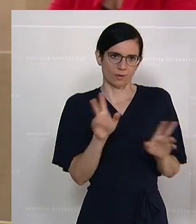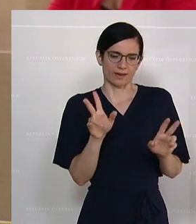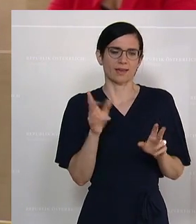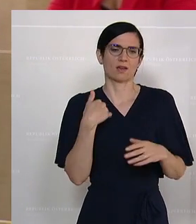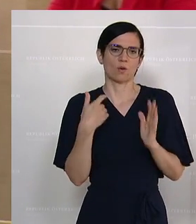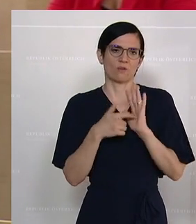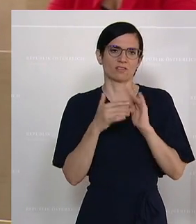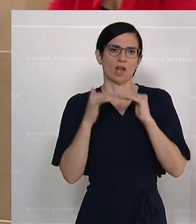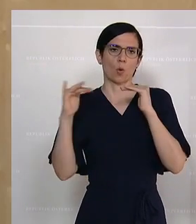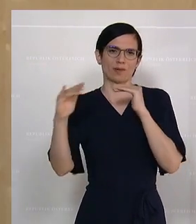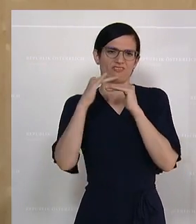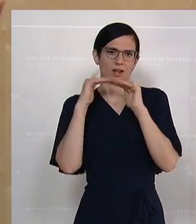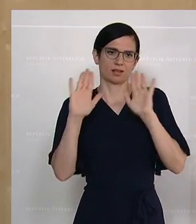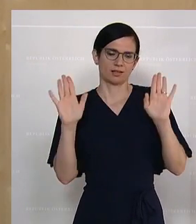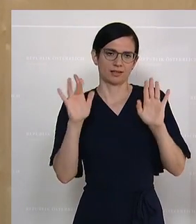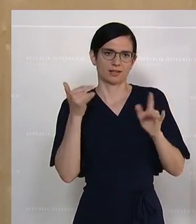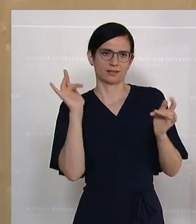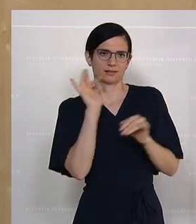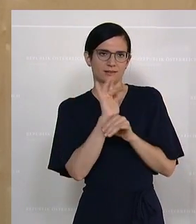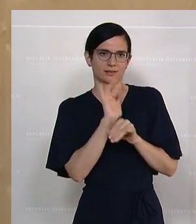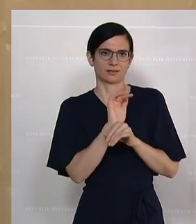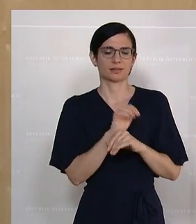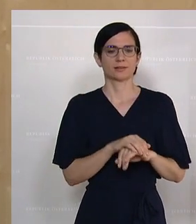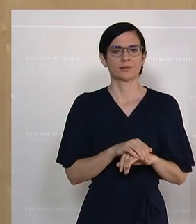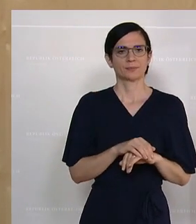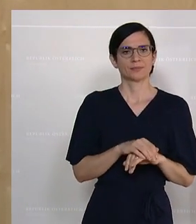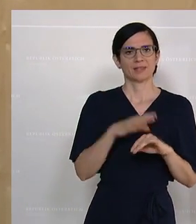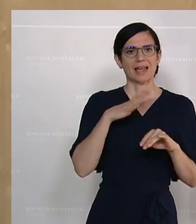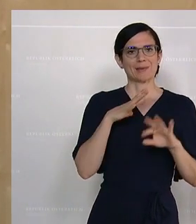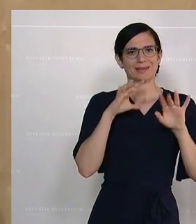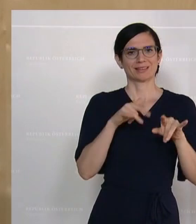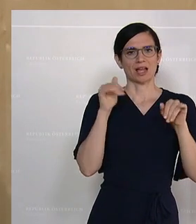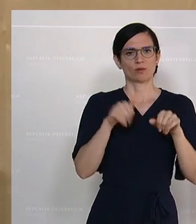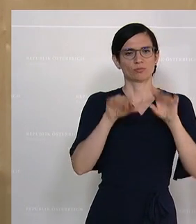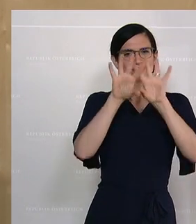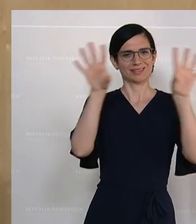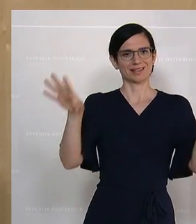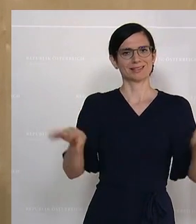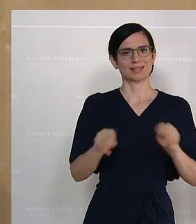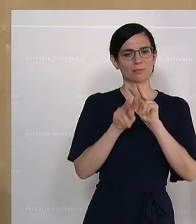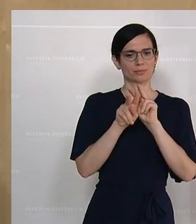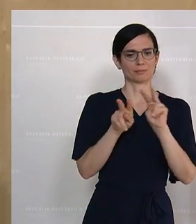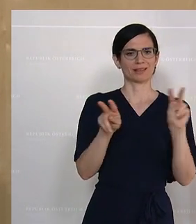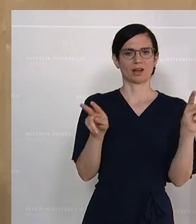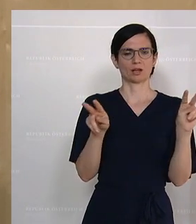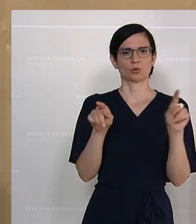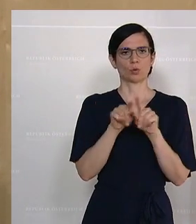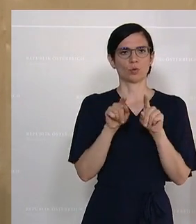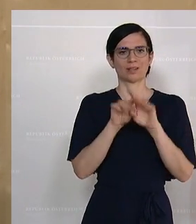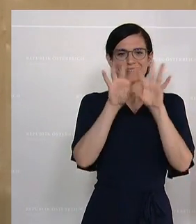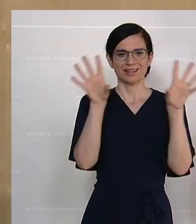kommen es mag ja auch immer im einzelnen was richtig sein aber es geht um eine gesamtbetrachtung und um eine gesamtabwägung